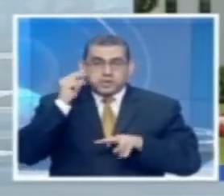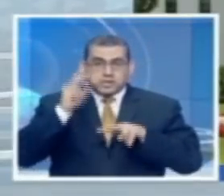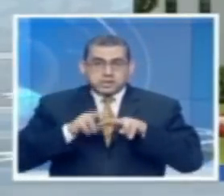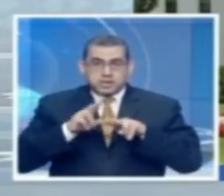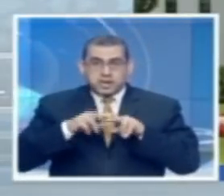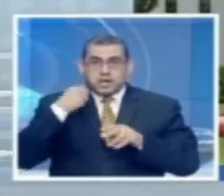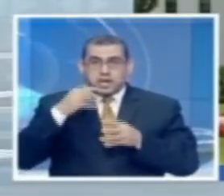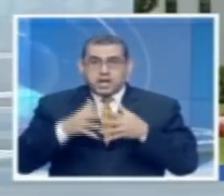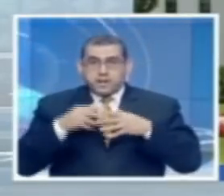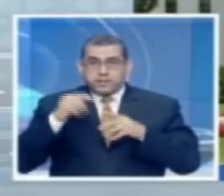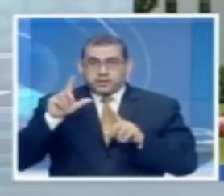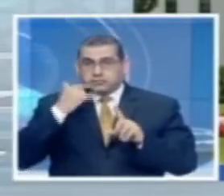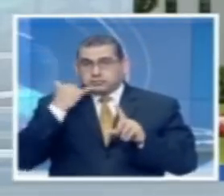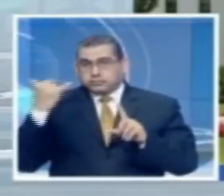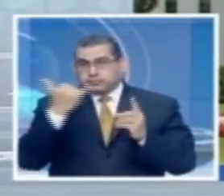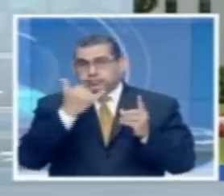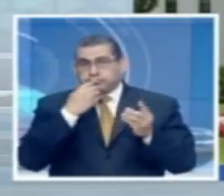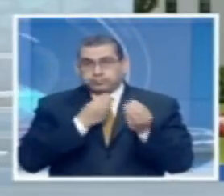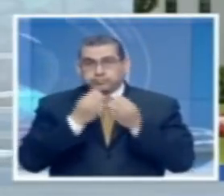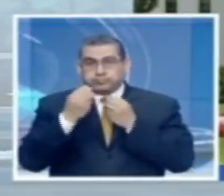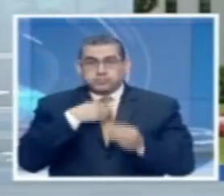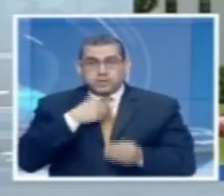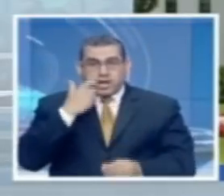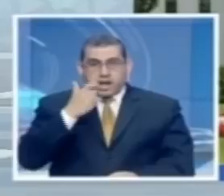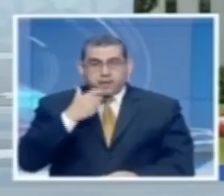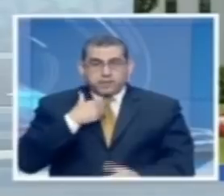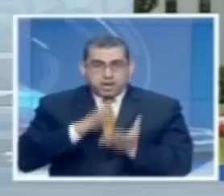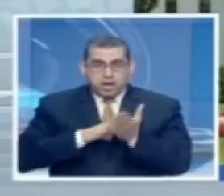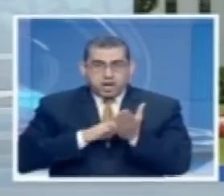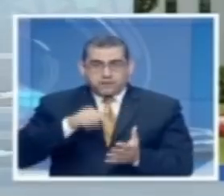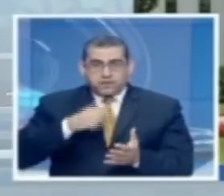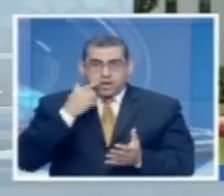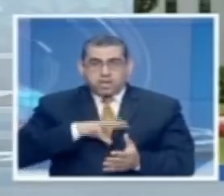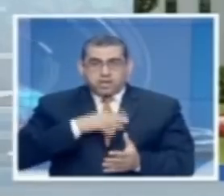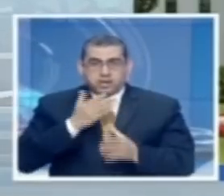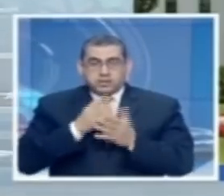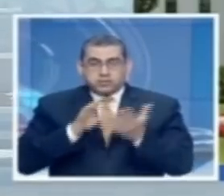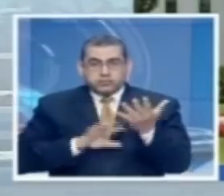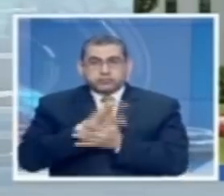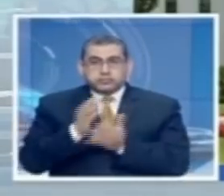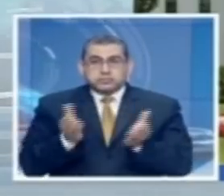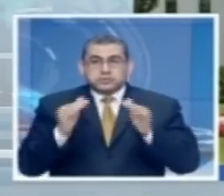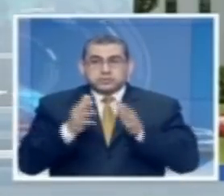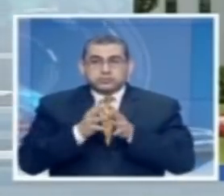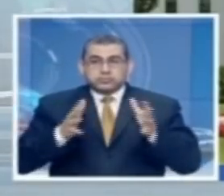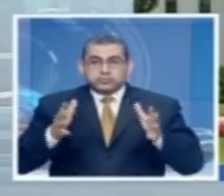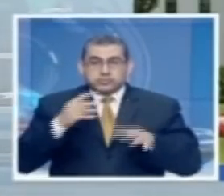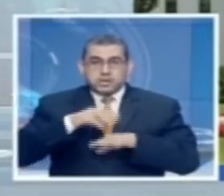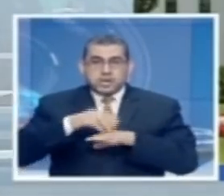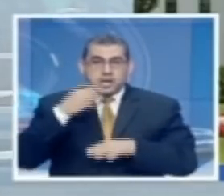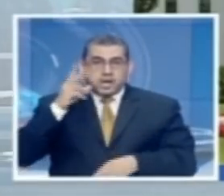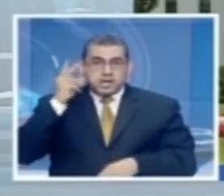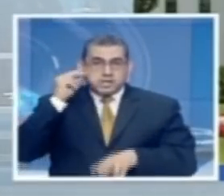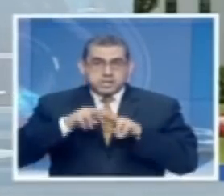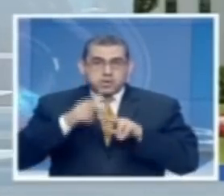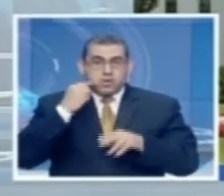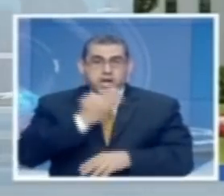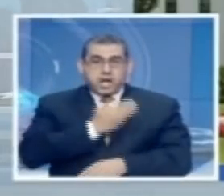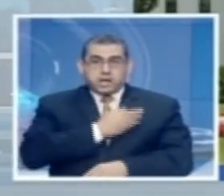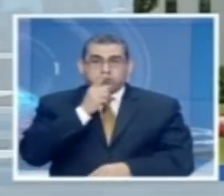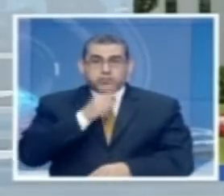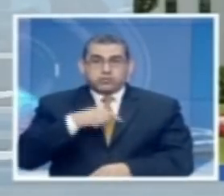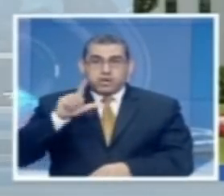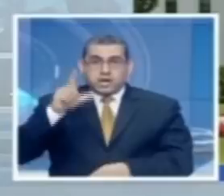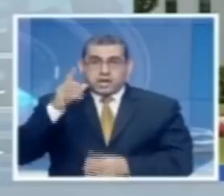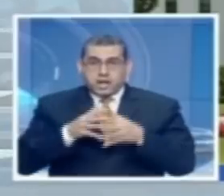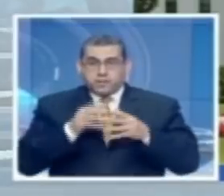بنيامين نتنياهو، أعرب الرئيس الأمريكي عن قلقه البالغ إزاء تصاعد أعمال العنف في إسرائيل وغزة، كما أعرب